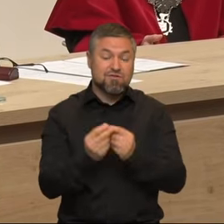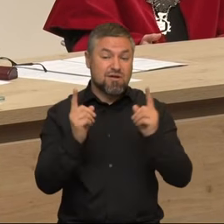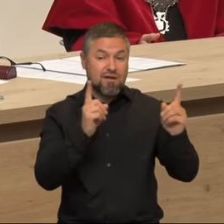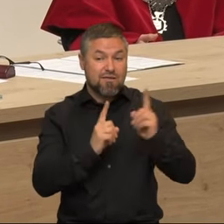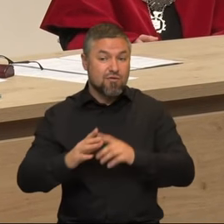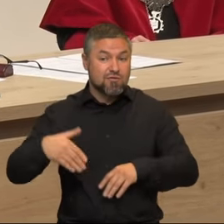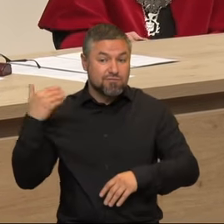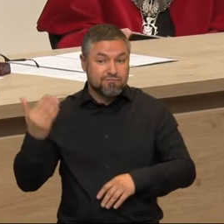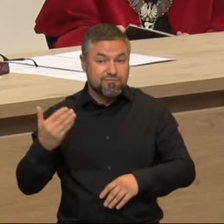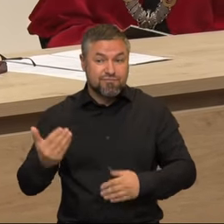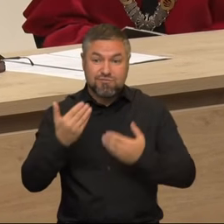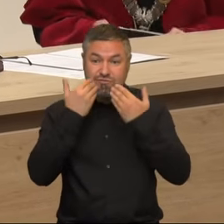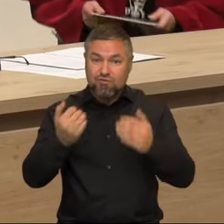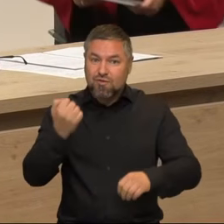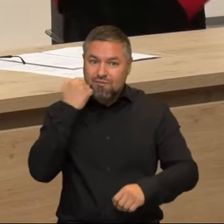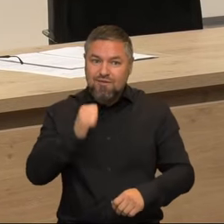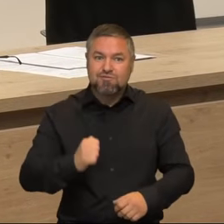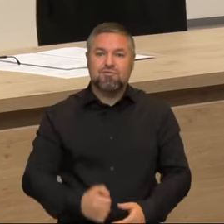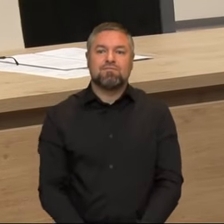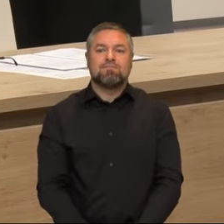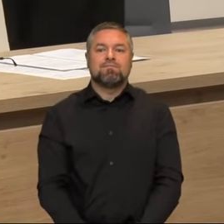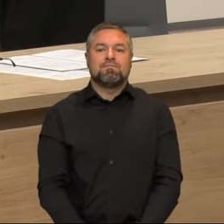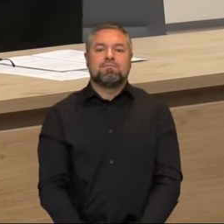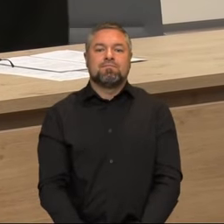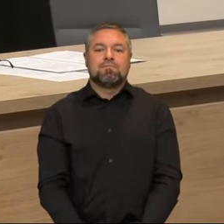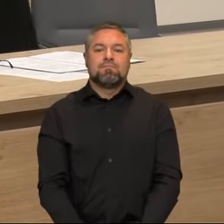nauczycieli akademickich. Dziękuję bardzo.